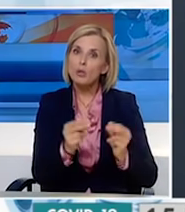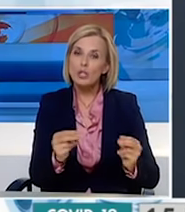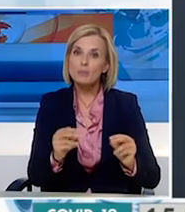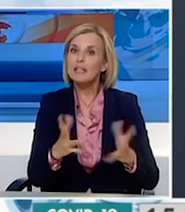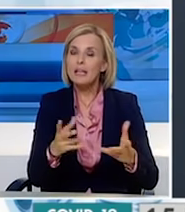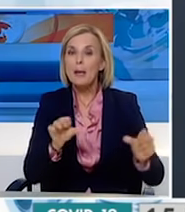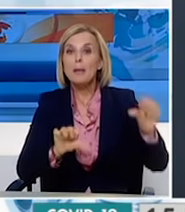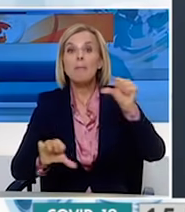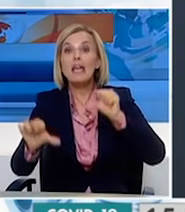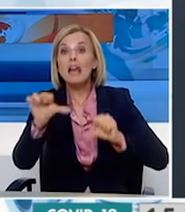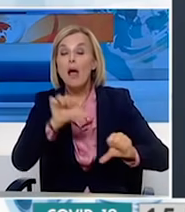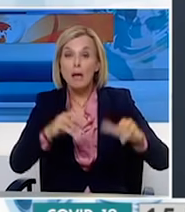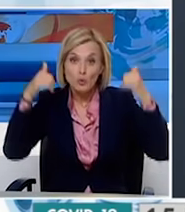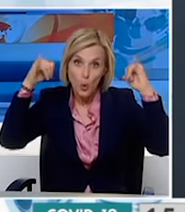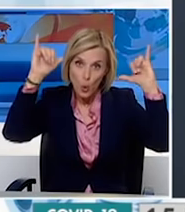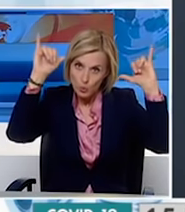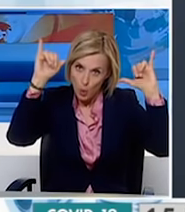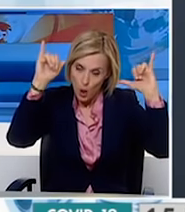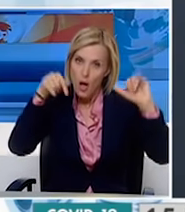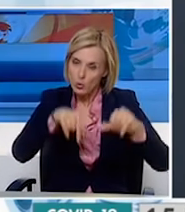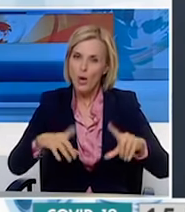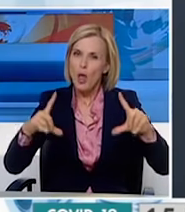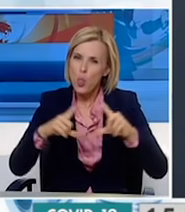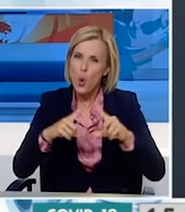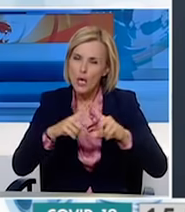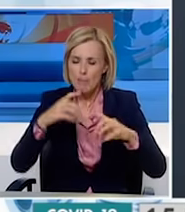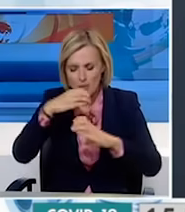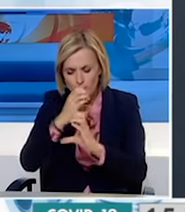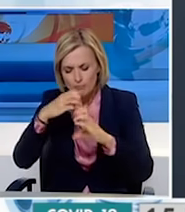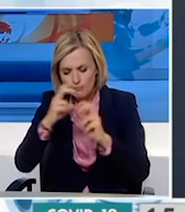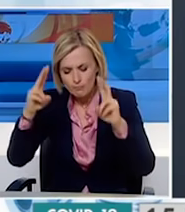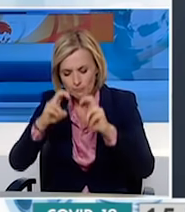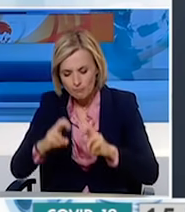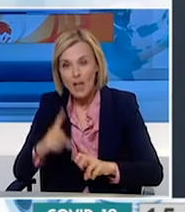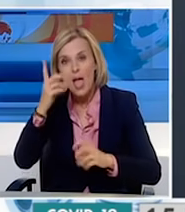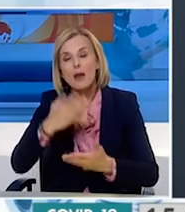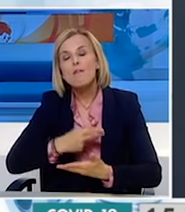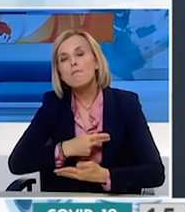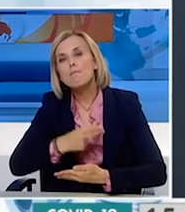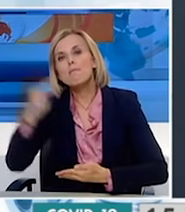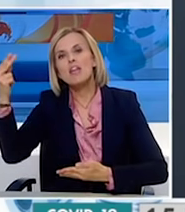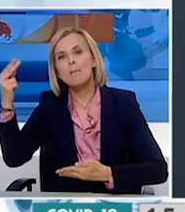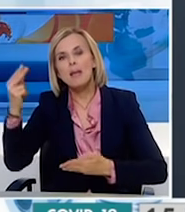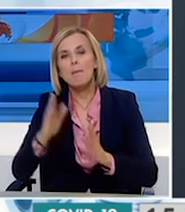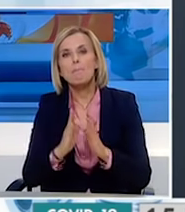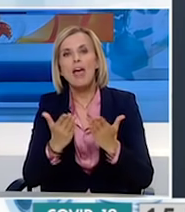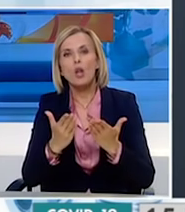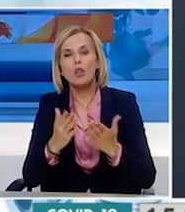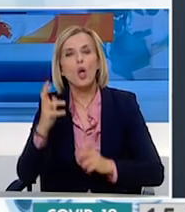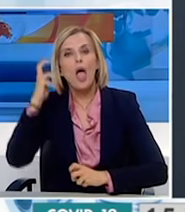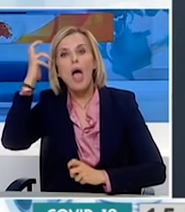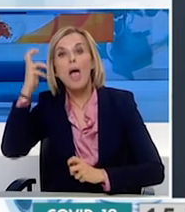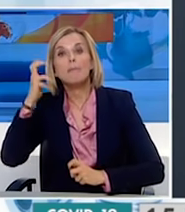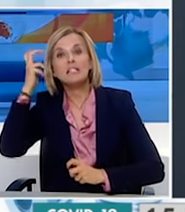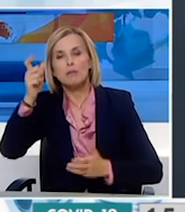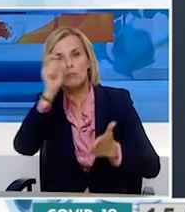πειραματοζώων και η μελέτη αυτή δημοσιεύθηκε στο περιοδικό Science, ένα από τα μεγαλύτερες επιστημονικές απήχησης περιοδικά στον κόσμο.